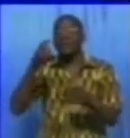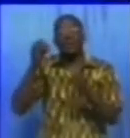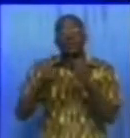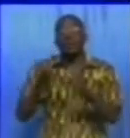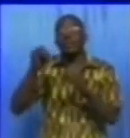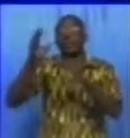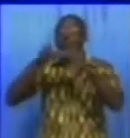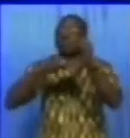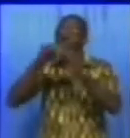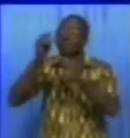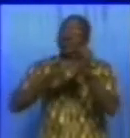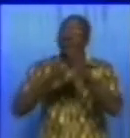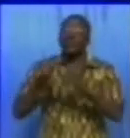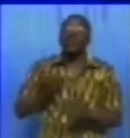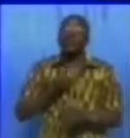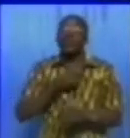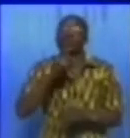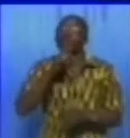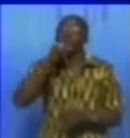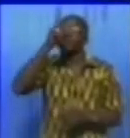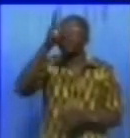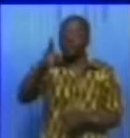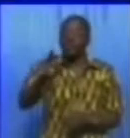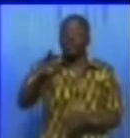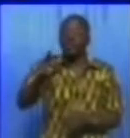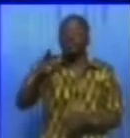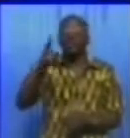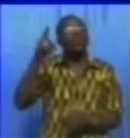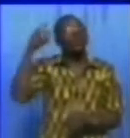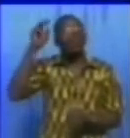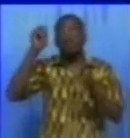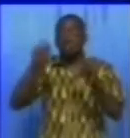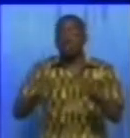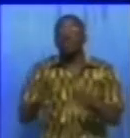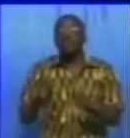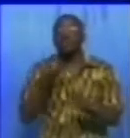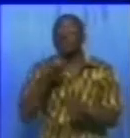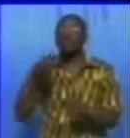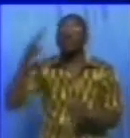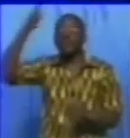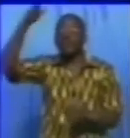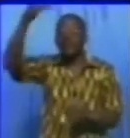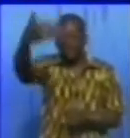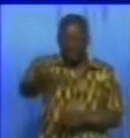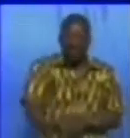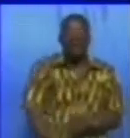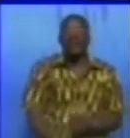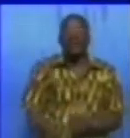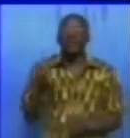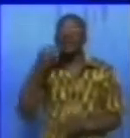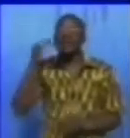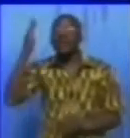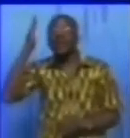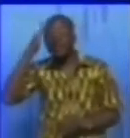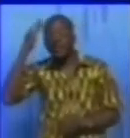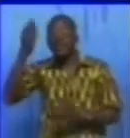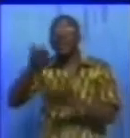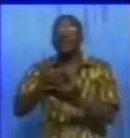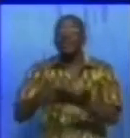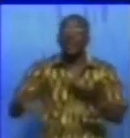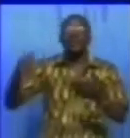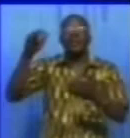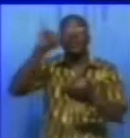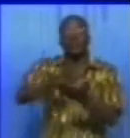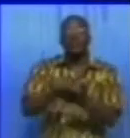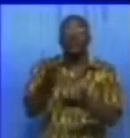infrastructures, nous sommes sûrs que le paysan moyen sera à même d'accueillir chez lui certains de ceux qui vont venir